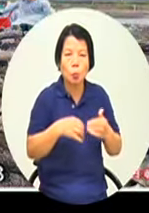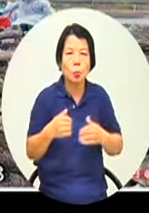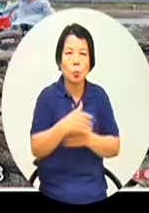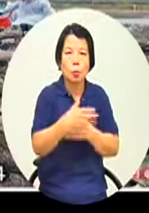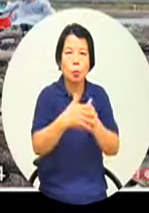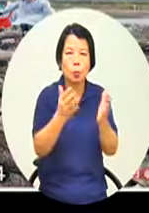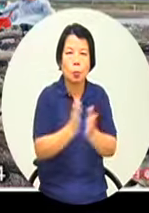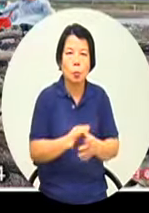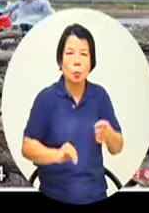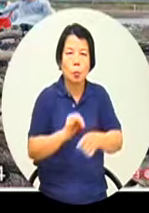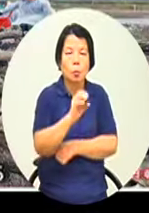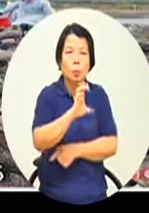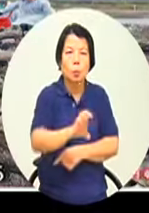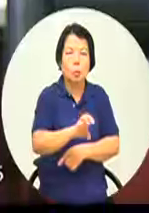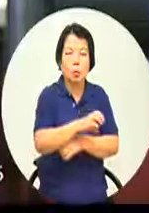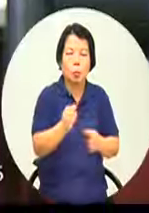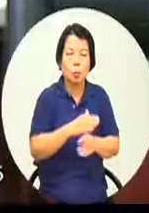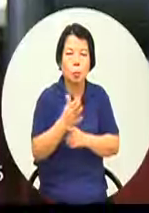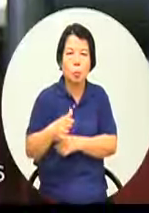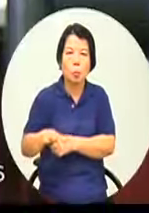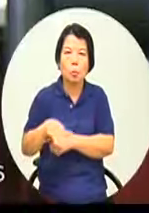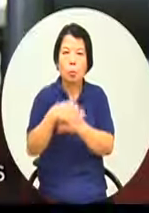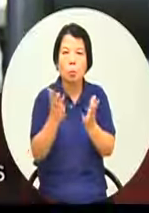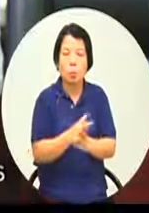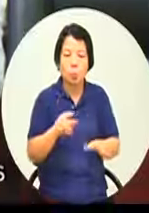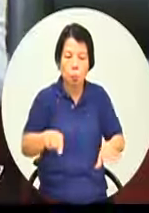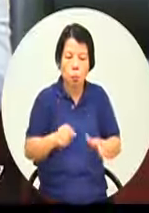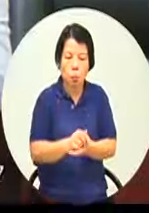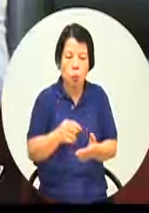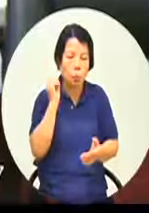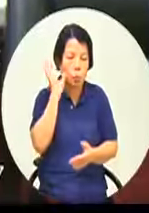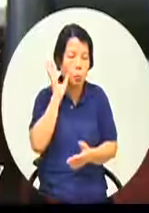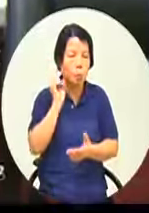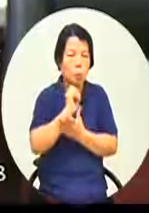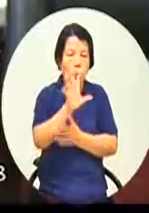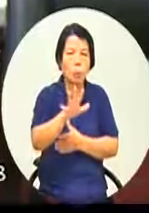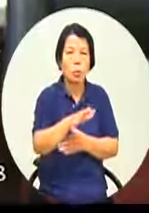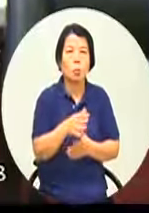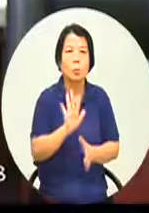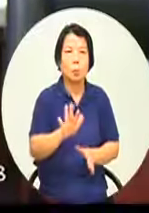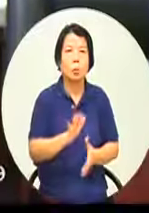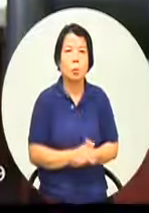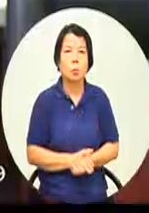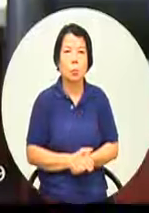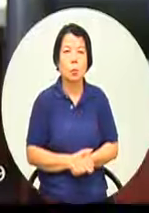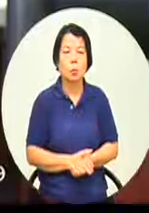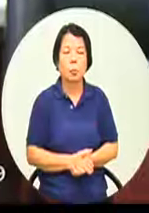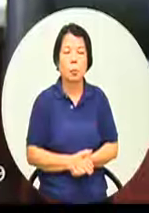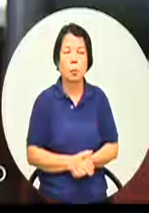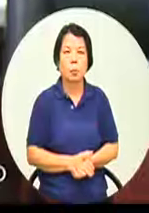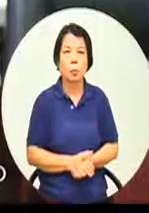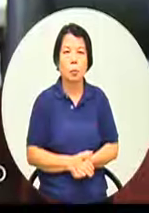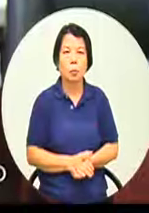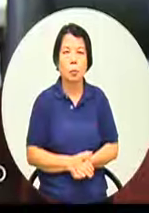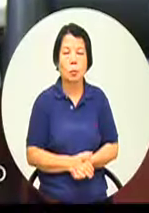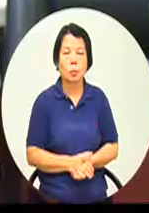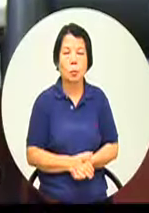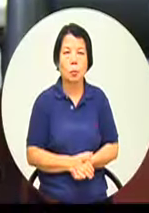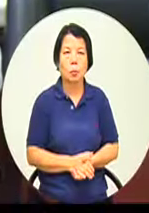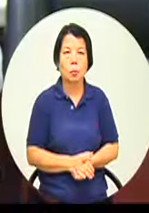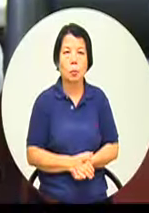或者是翻倍涨那这里有个新闻报道好来我们来播放一下。